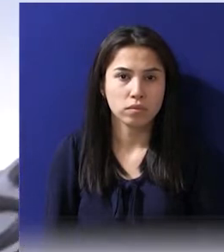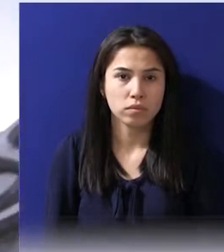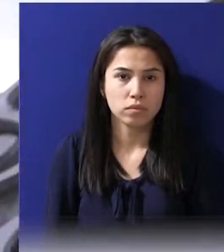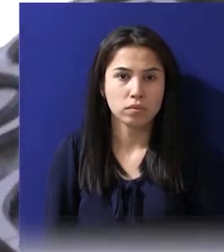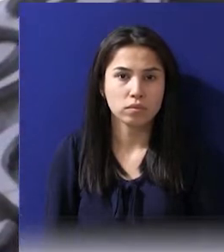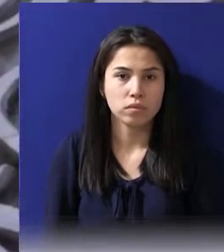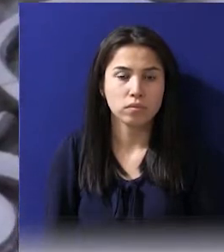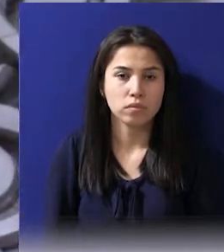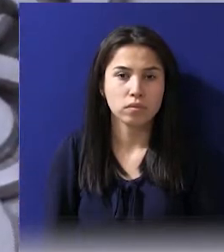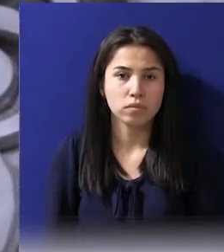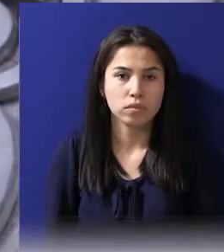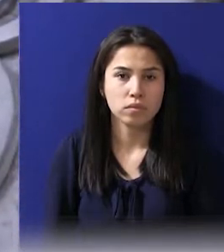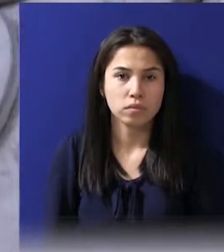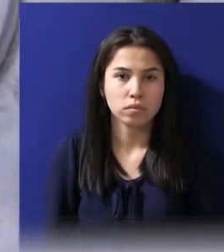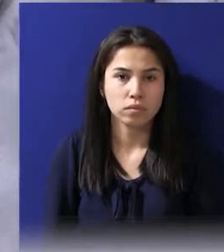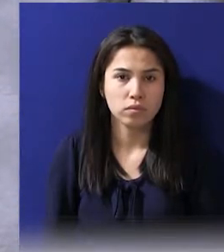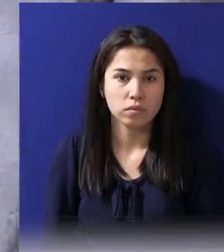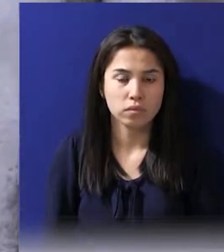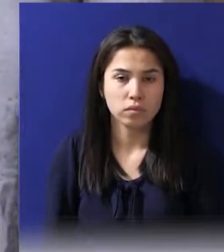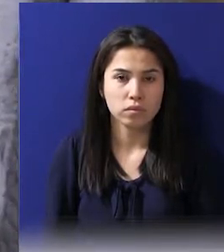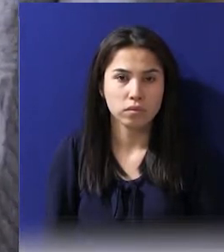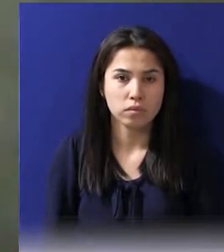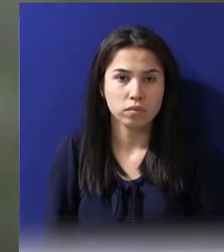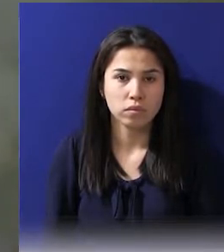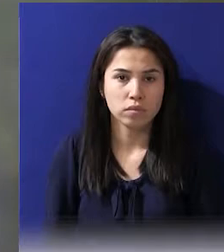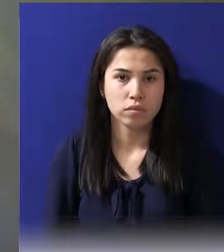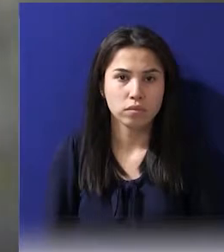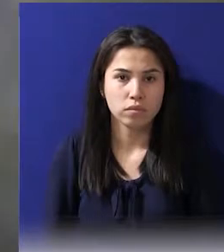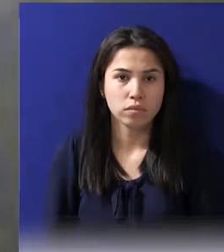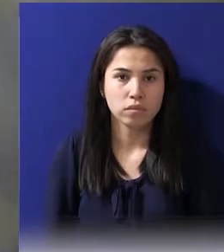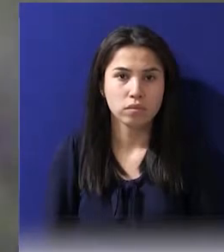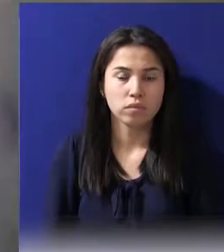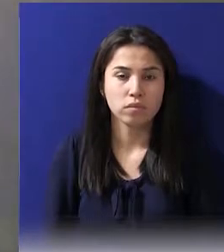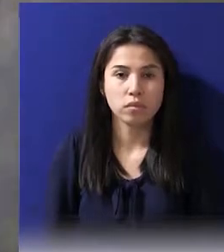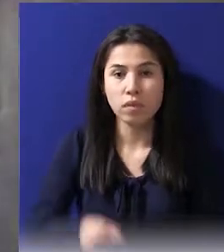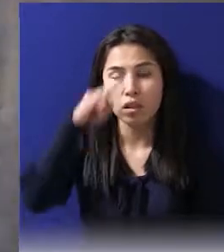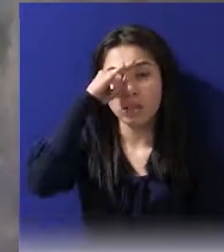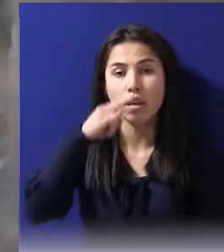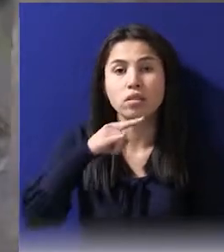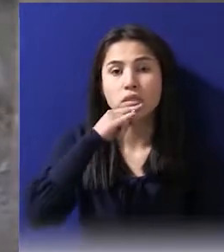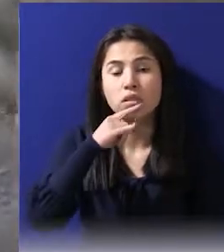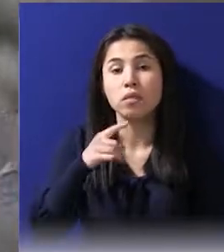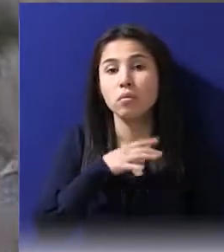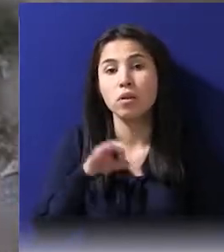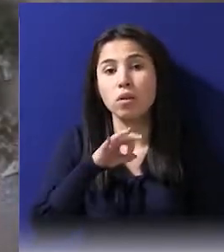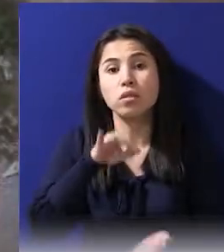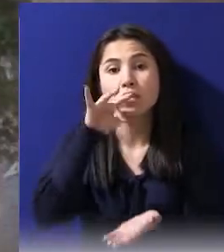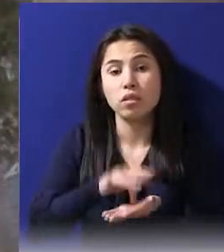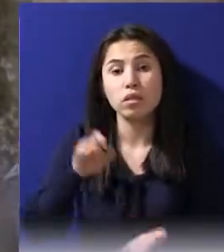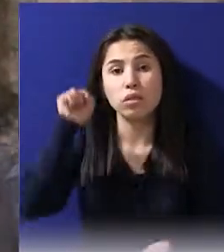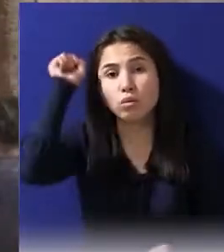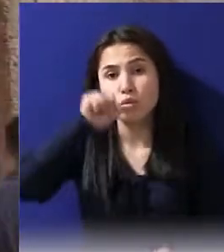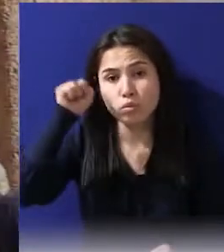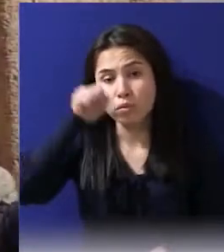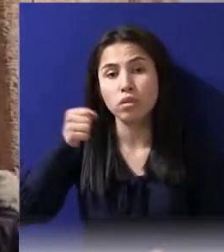астам көне қалашық бар десек, бір ғана Тараздың өзінде 119 тарихи мәдени ескерткіш тіркелген. Алайда жаһанды жайлаған пандемия енді